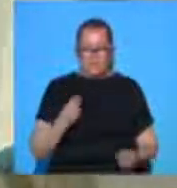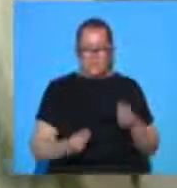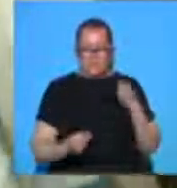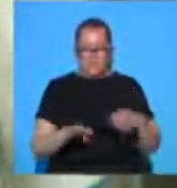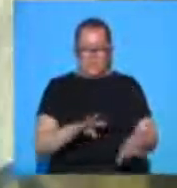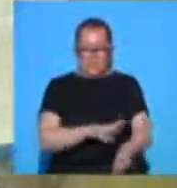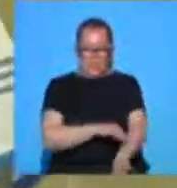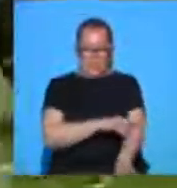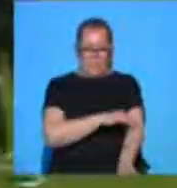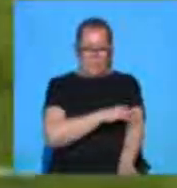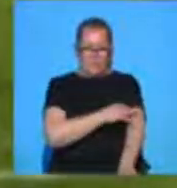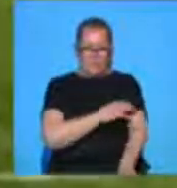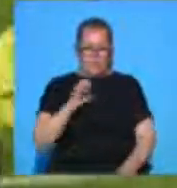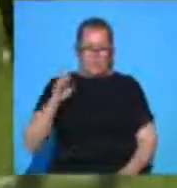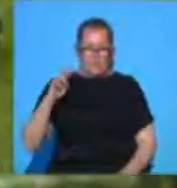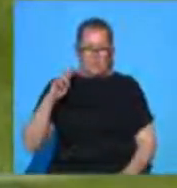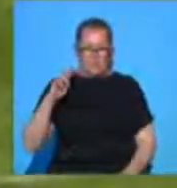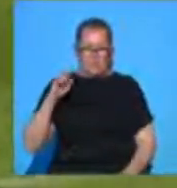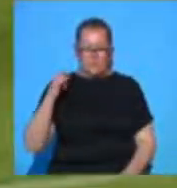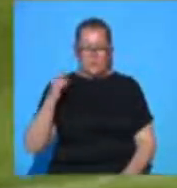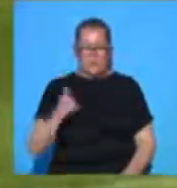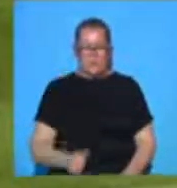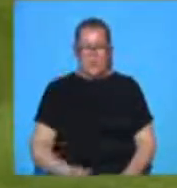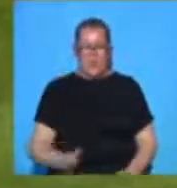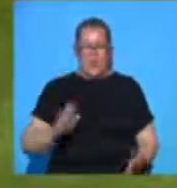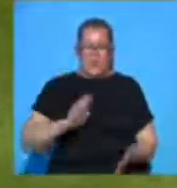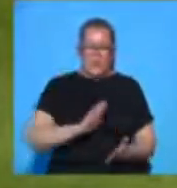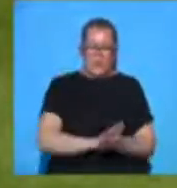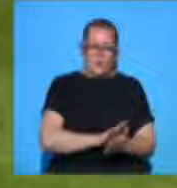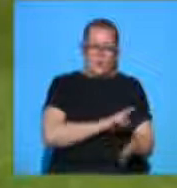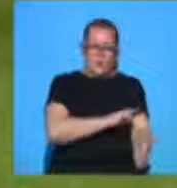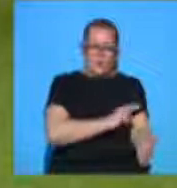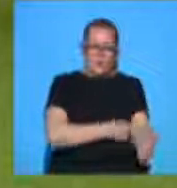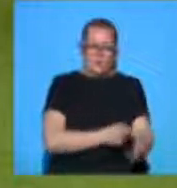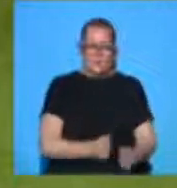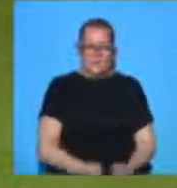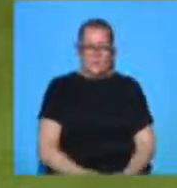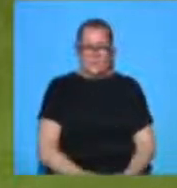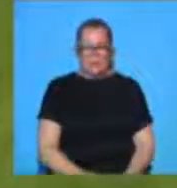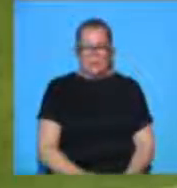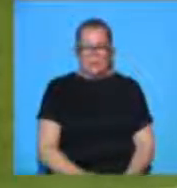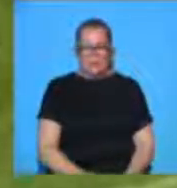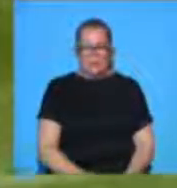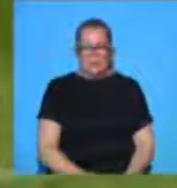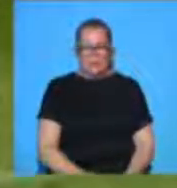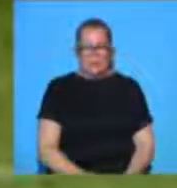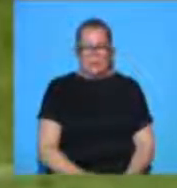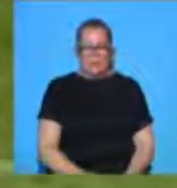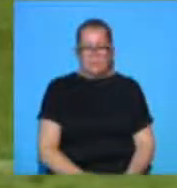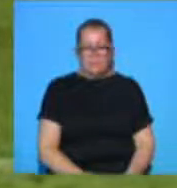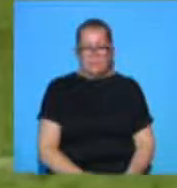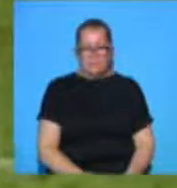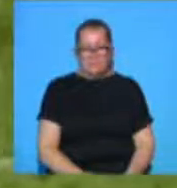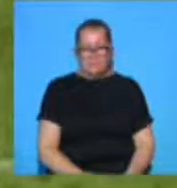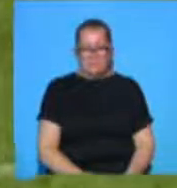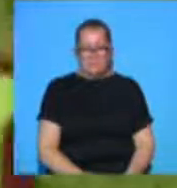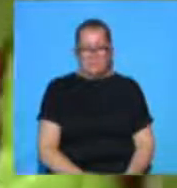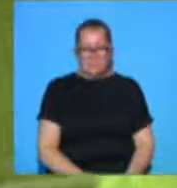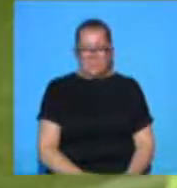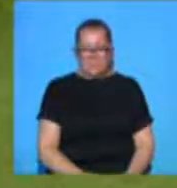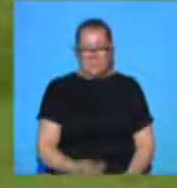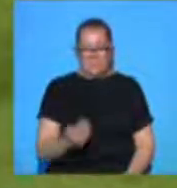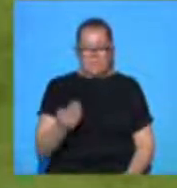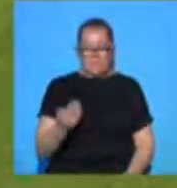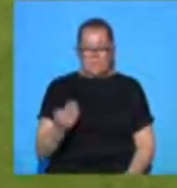și cu inima clujenilor. I-au hărțuit și au pus presiune, coroborat cu pasul înapoi făcut de CFR, pe alocuri gazdele, retrăgându-se cu toți jucătorii în